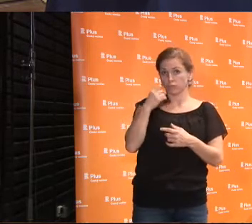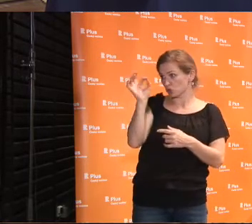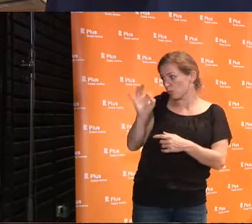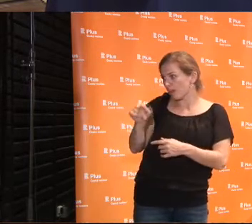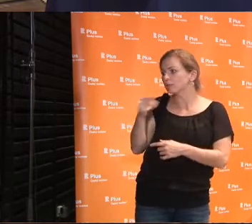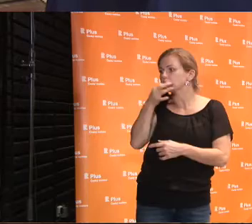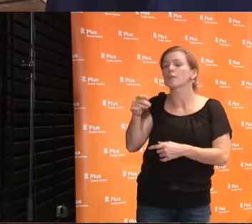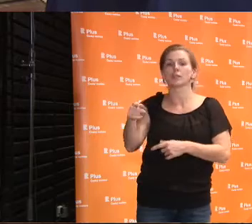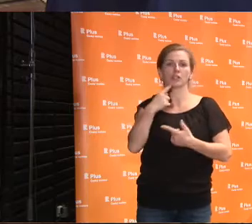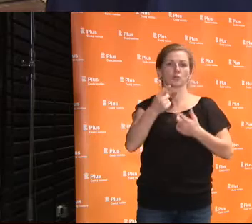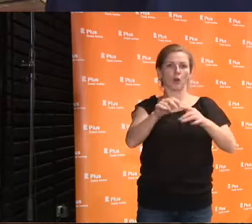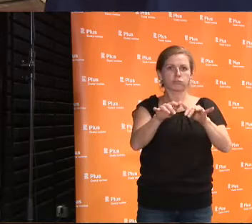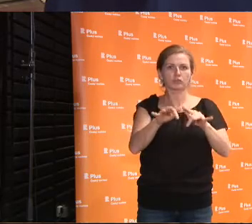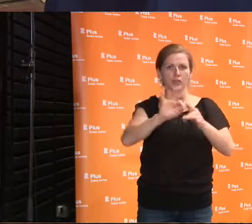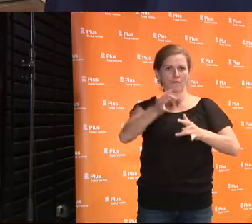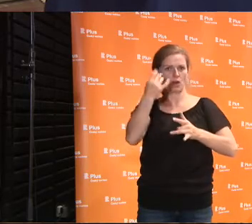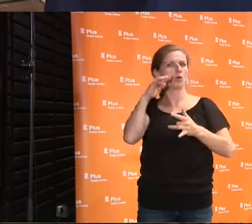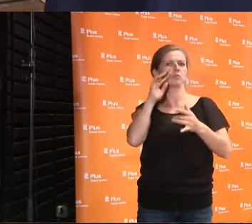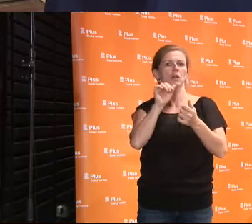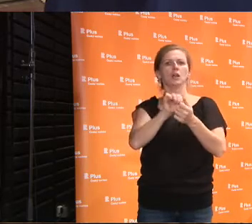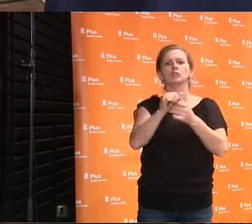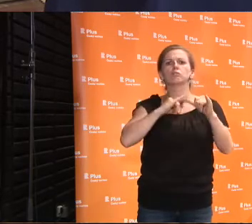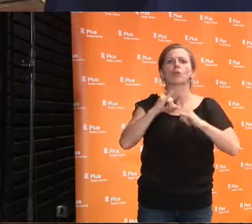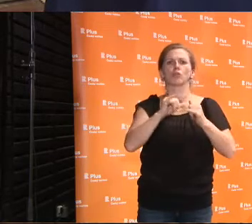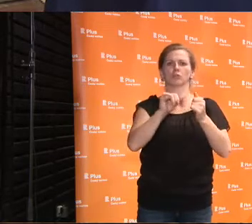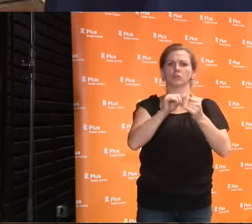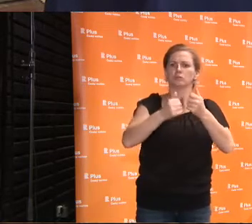dokáže počítač vlastně online přenášet třeba sportovní dění?